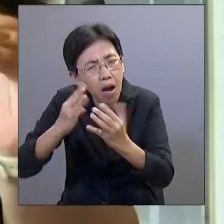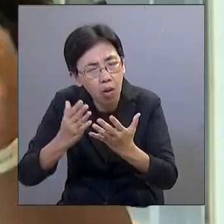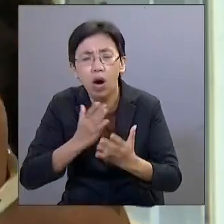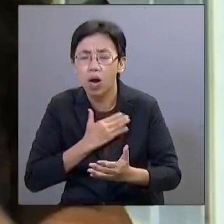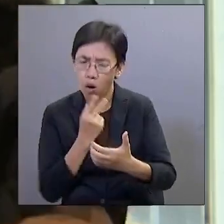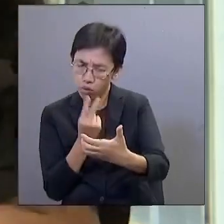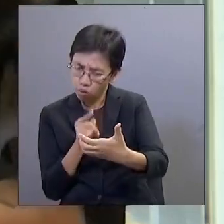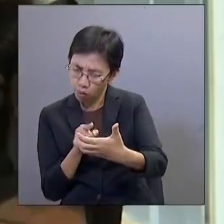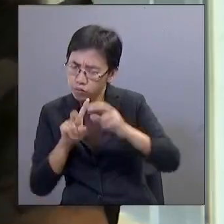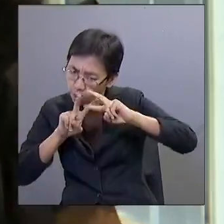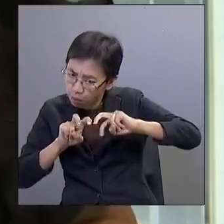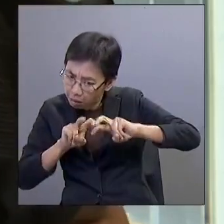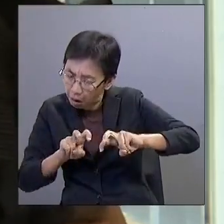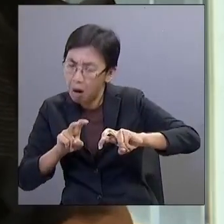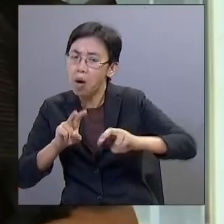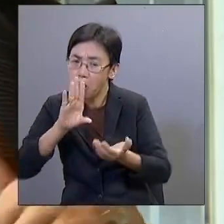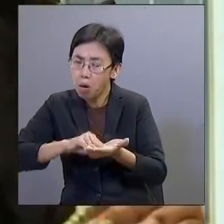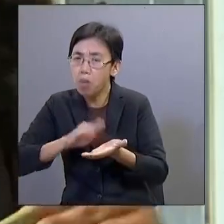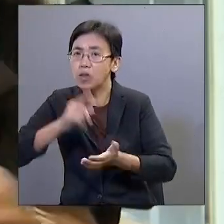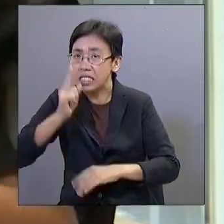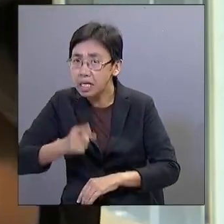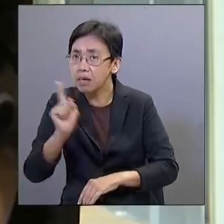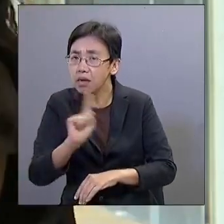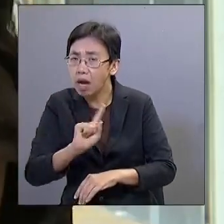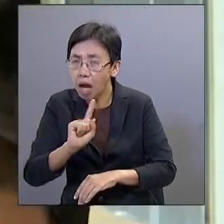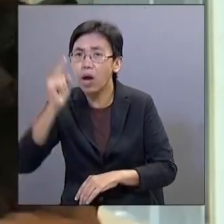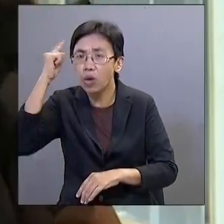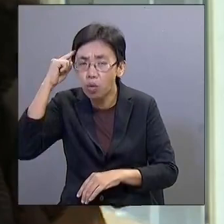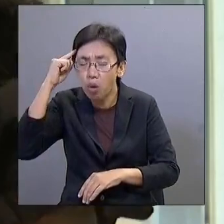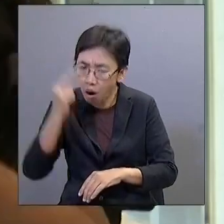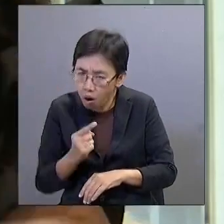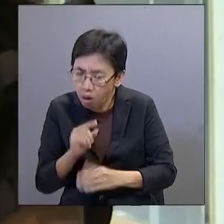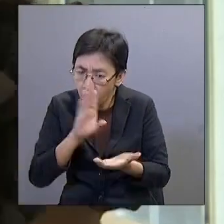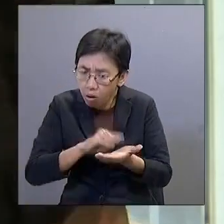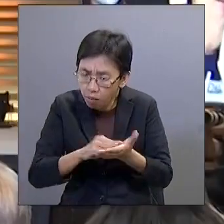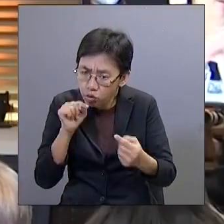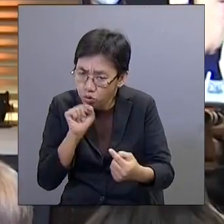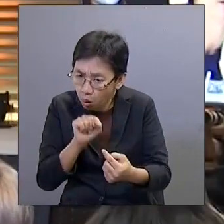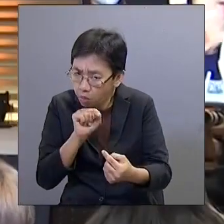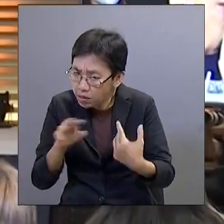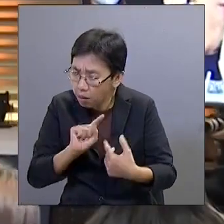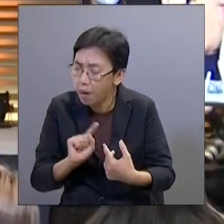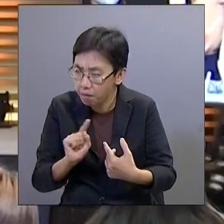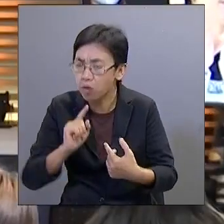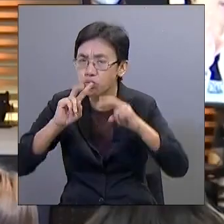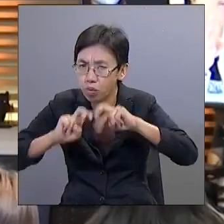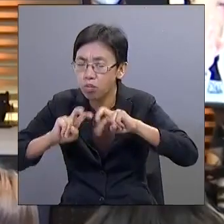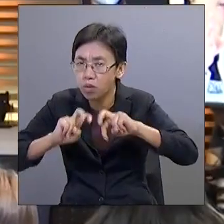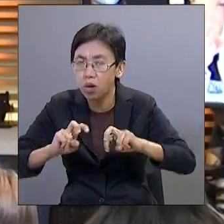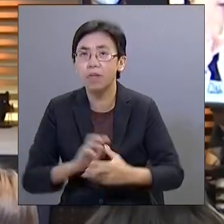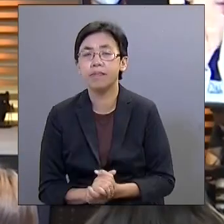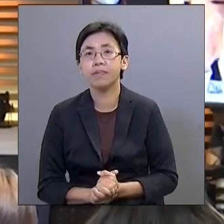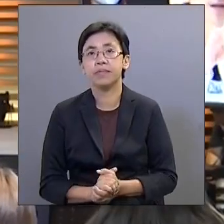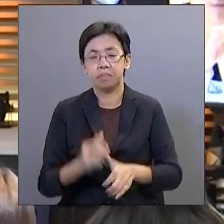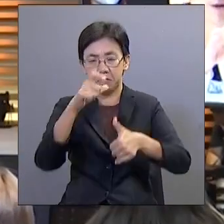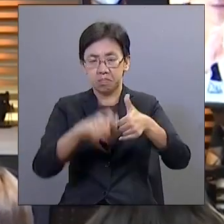ห์แล้วประมวลแล้วก็หาข้อมูลที่เป็นจริงสักนิดหนึ่งว่ามันเอ้ยสอดคล้องมันตรงกันมากน้อยแค่ไหนค่ะ ผมว่าเป็นอีกหนึ่งคนที่ท